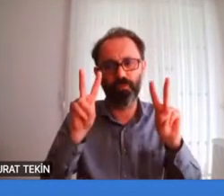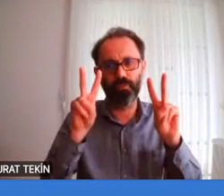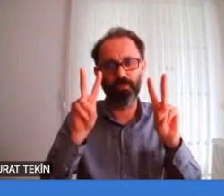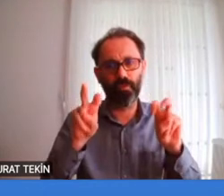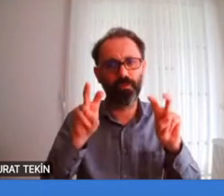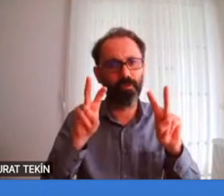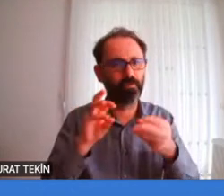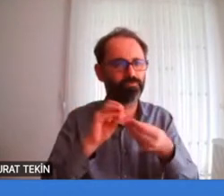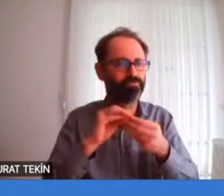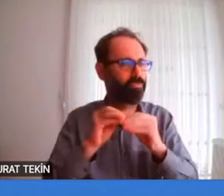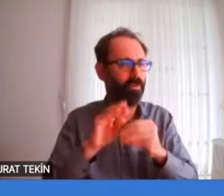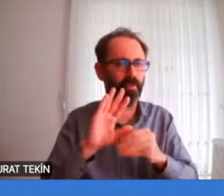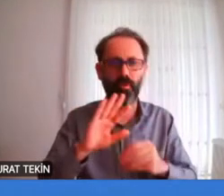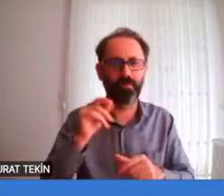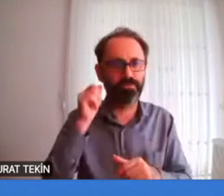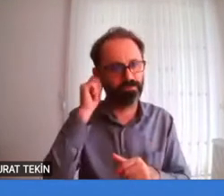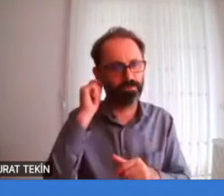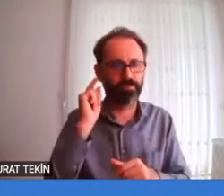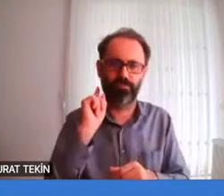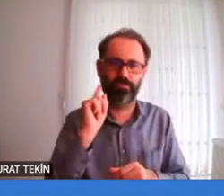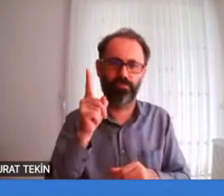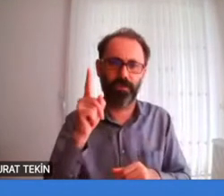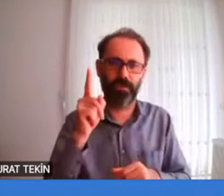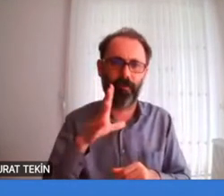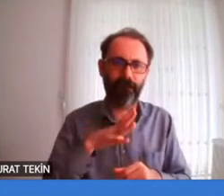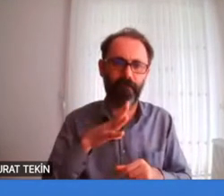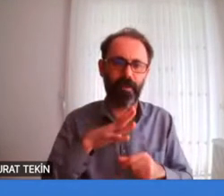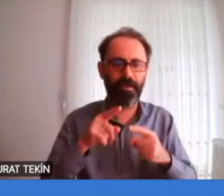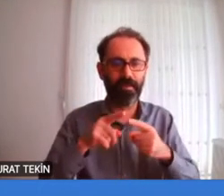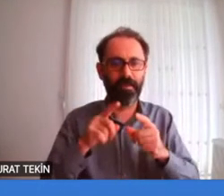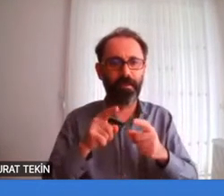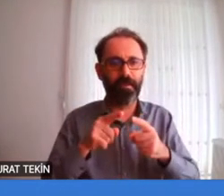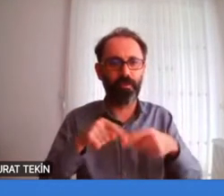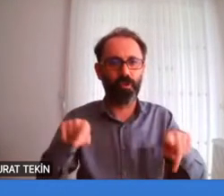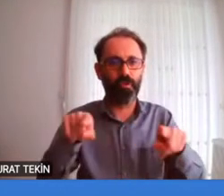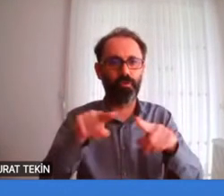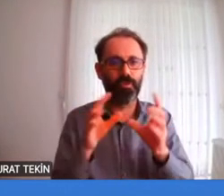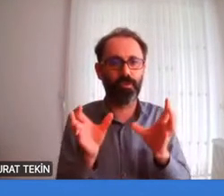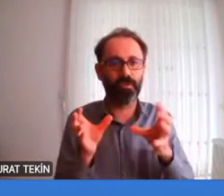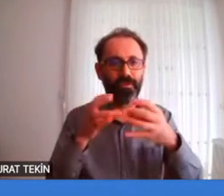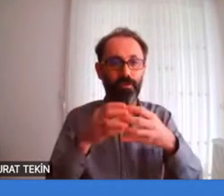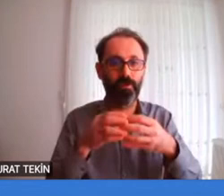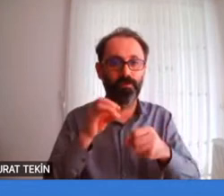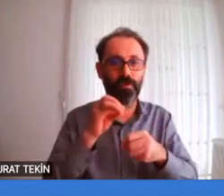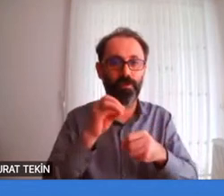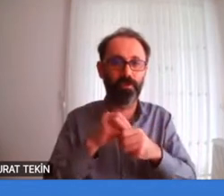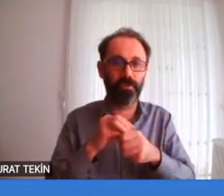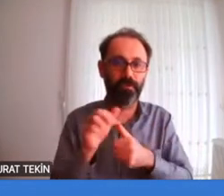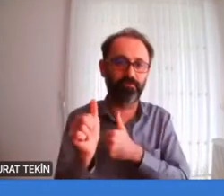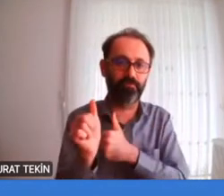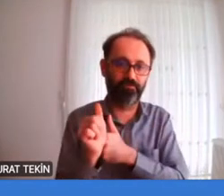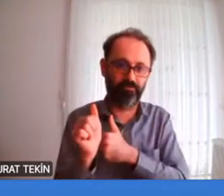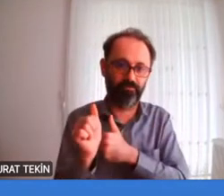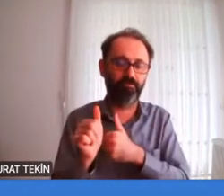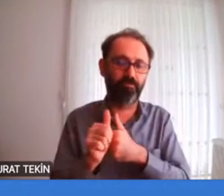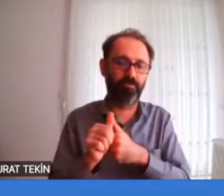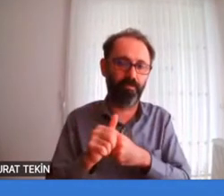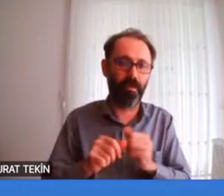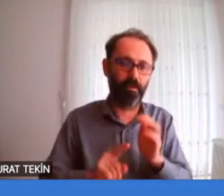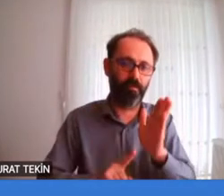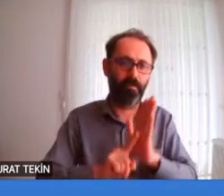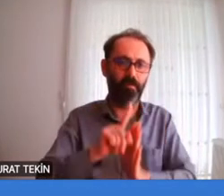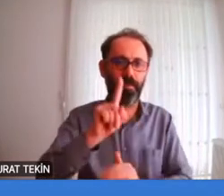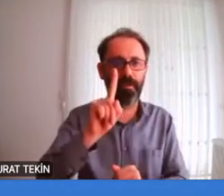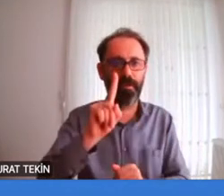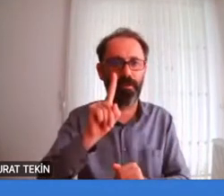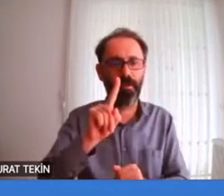Zaten disiplinli oldukları için diyorsunuz ama kendi içlerinde bile motivasyon sağlamada başarılılar. Eklemek